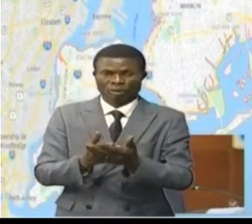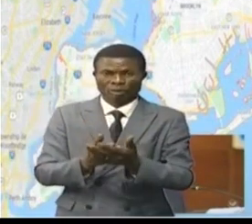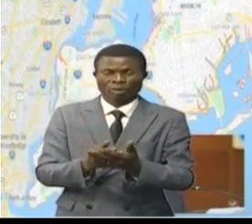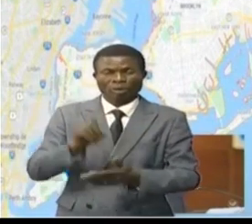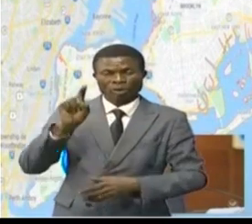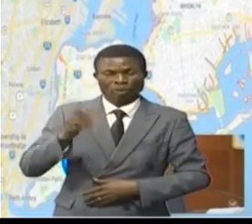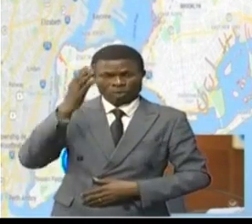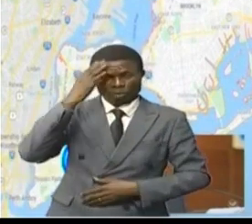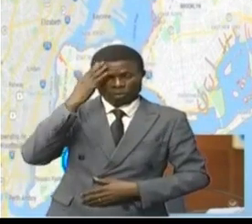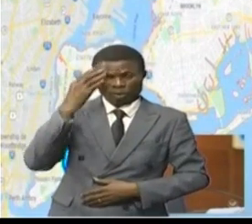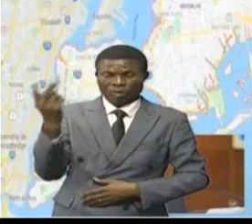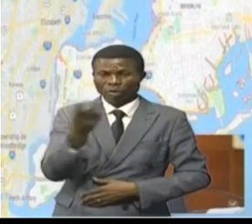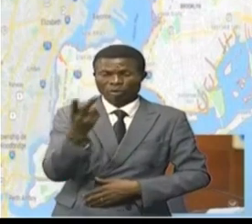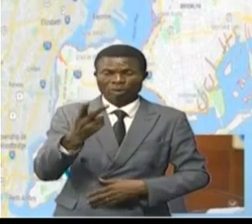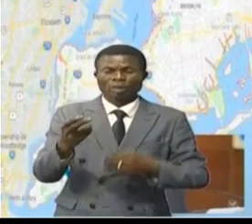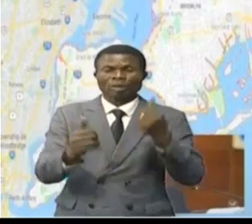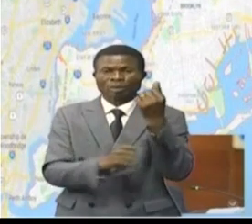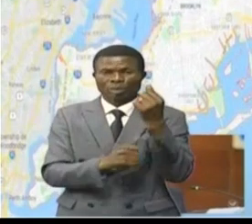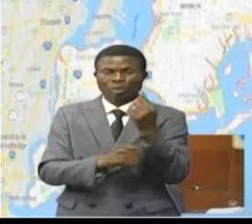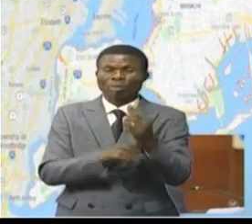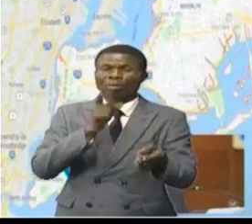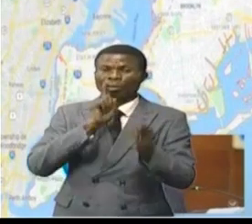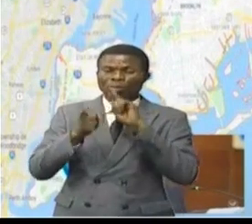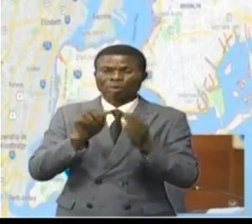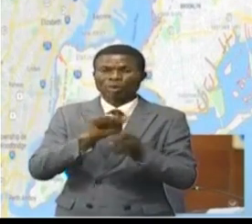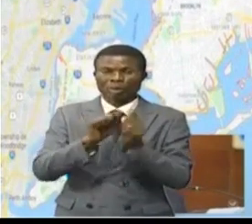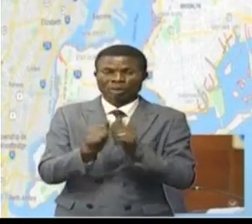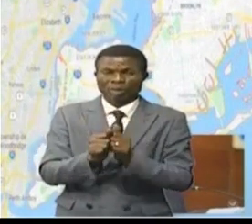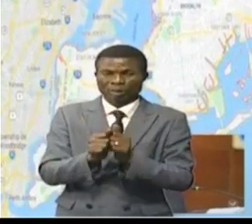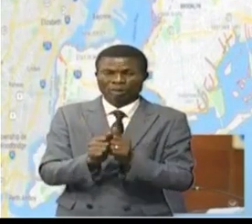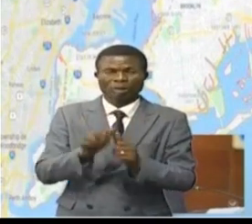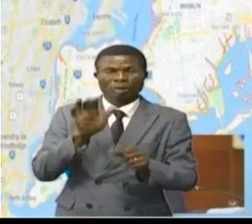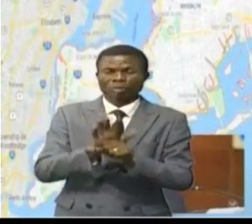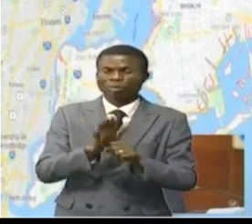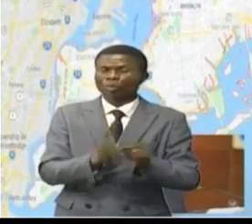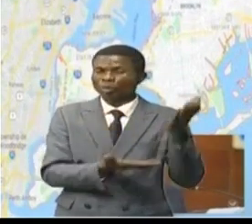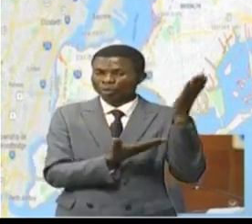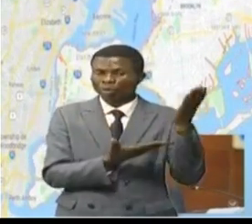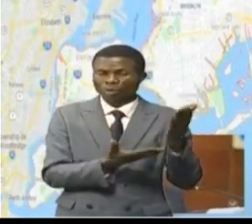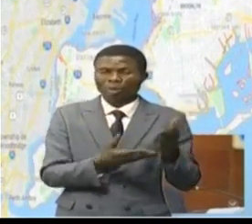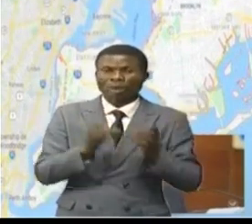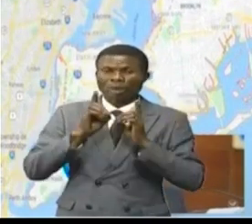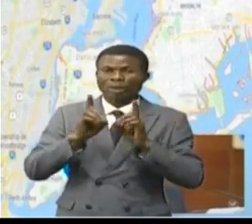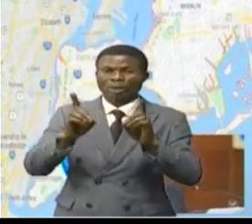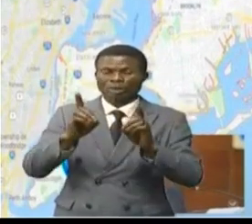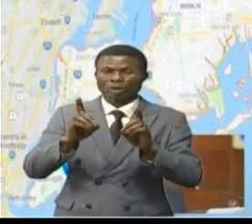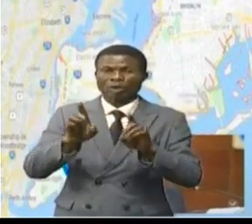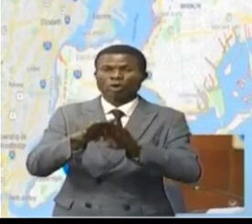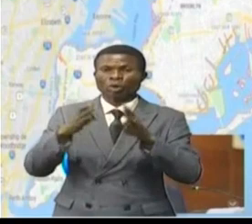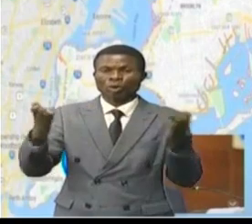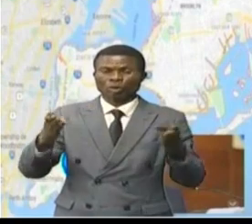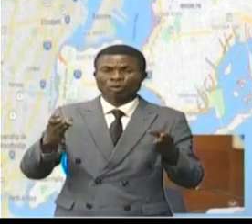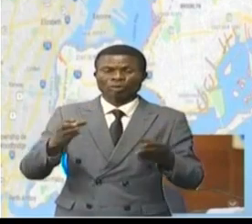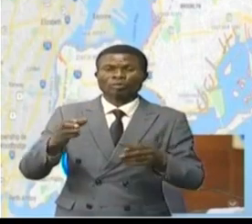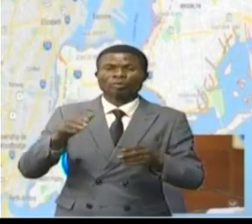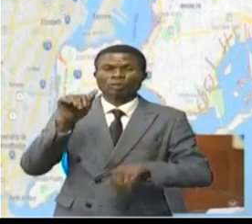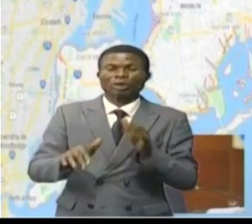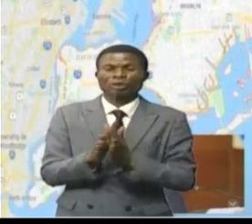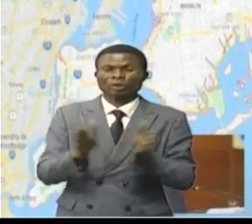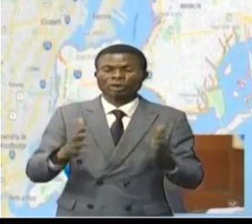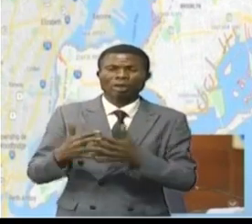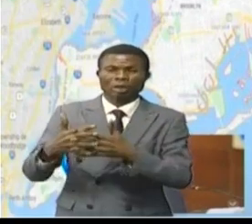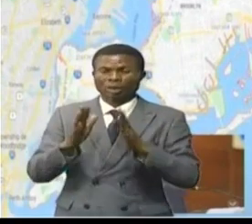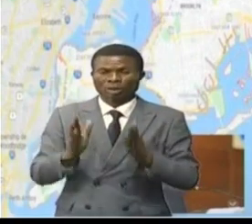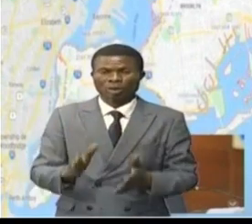savoir que les deux personnalités ont abordé cette question, d'autant plus que, dans son allocution d'ouverture, M. Guterres a indiqué que